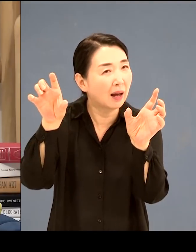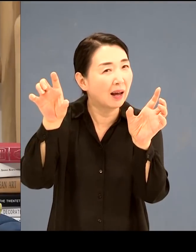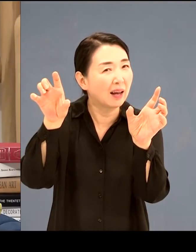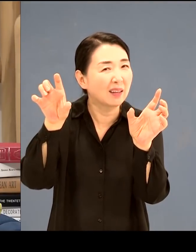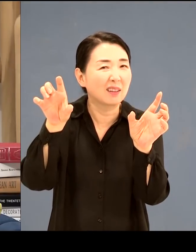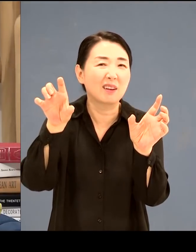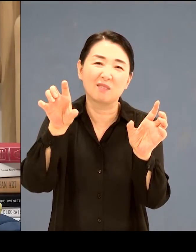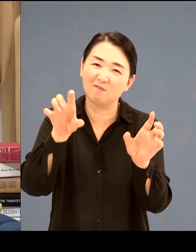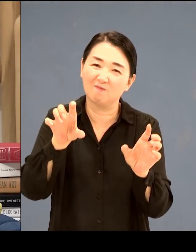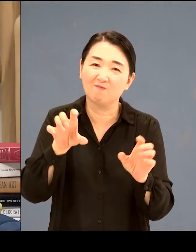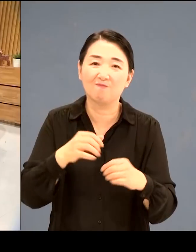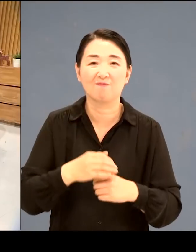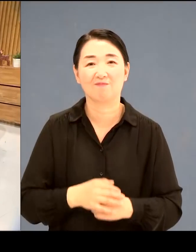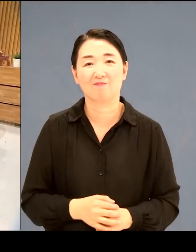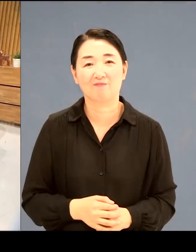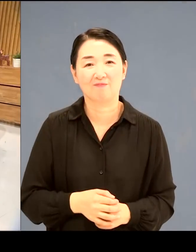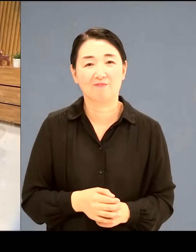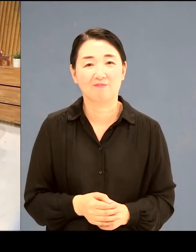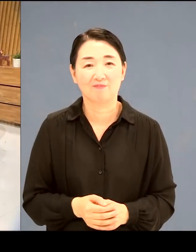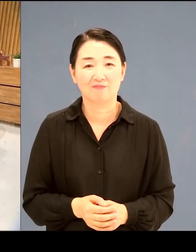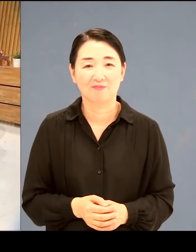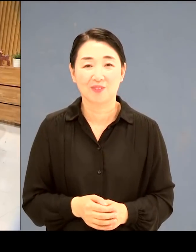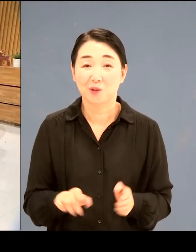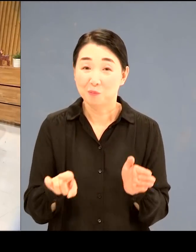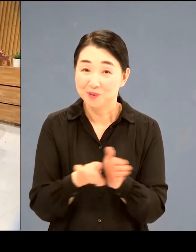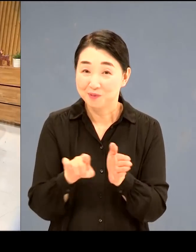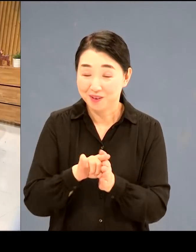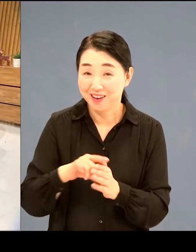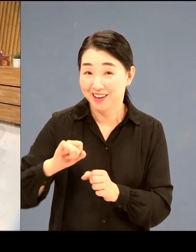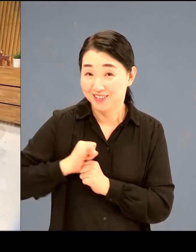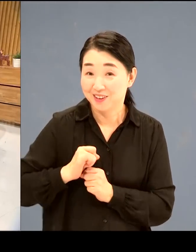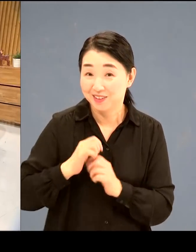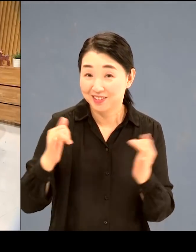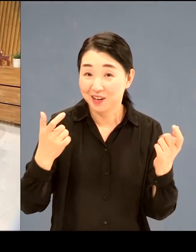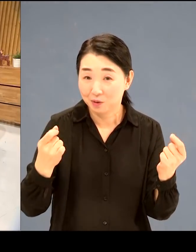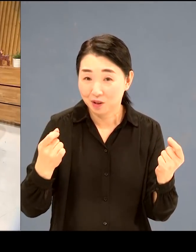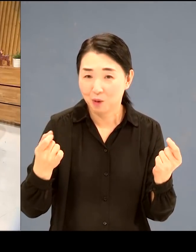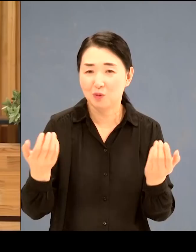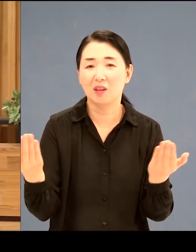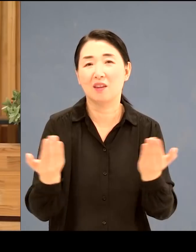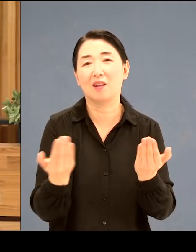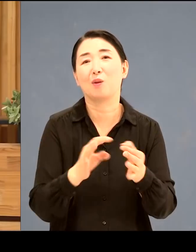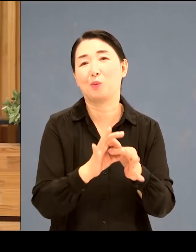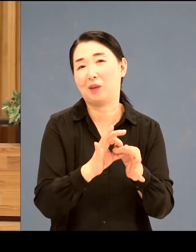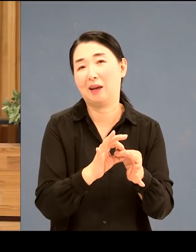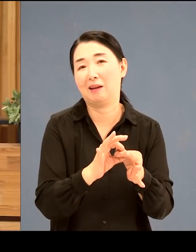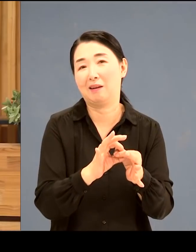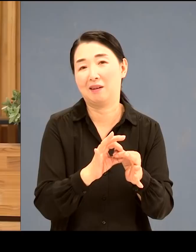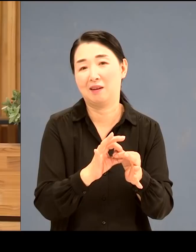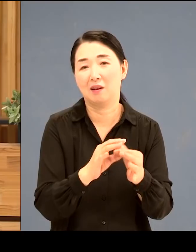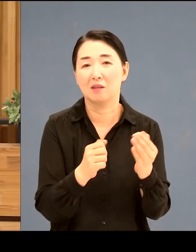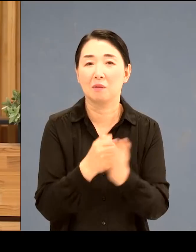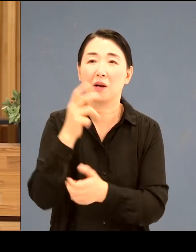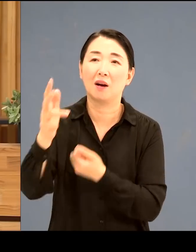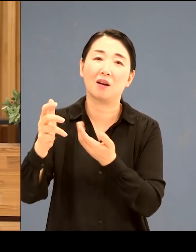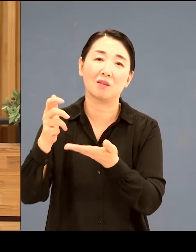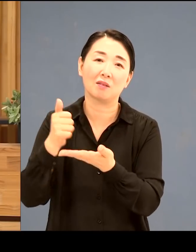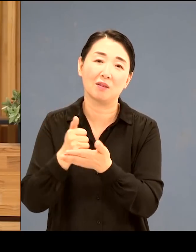네. 쉽지 않죠. 뭐 믿음의 전사라고 할까요? 네. 우리 같은 업종에 일하시다가 이렇게 또